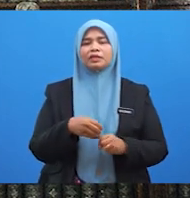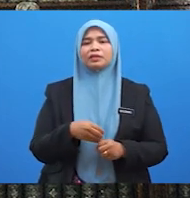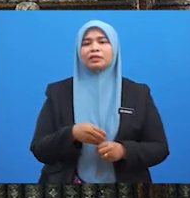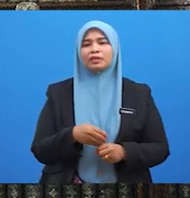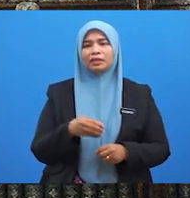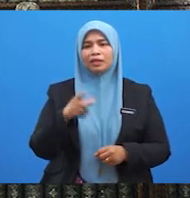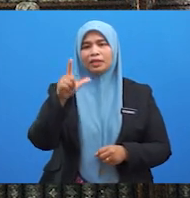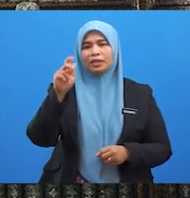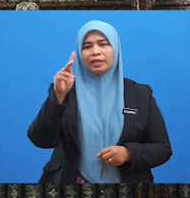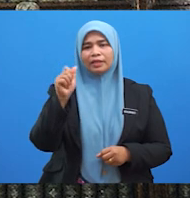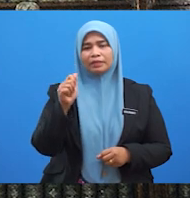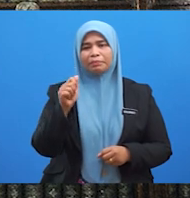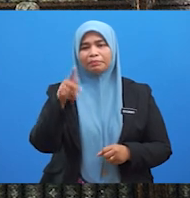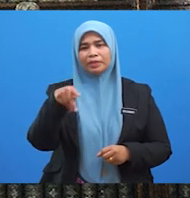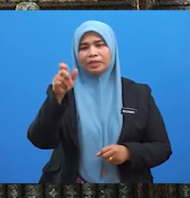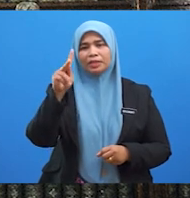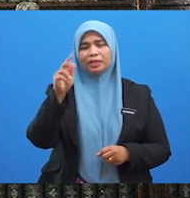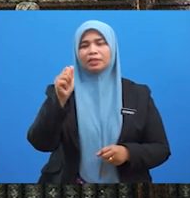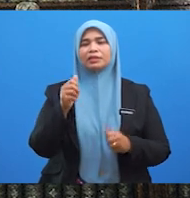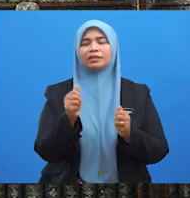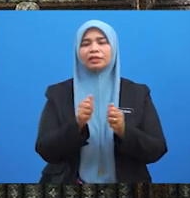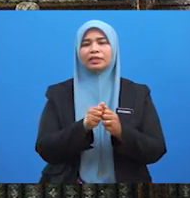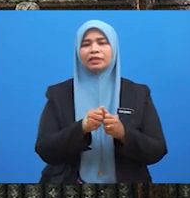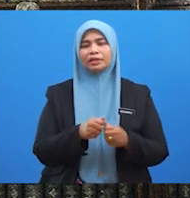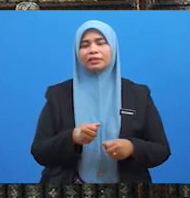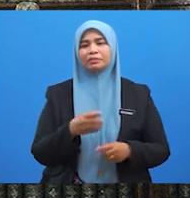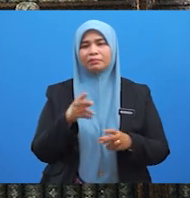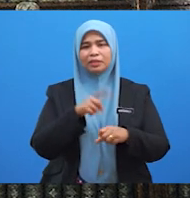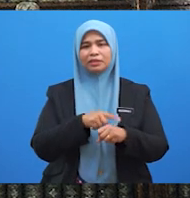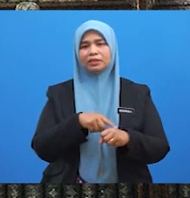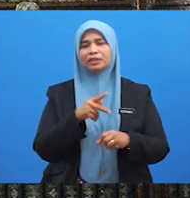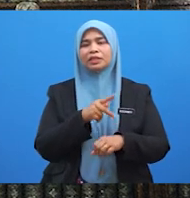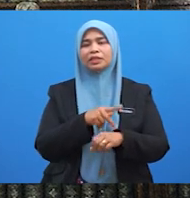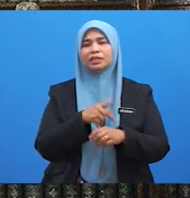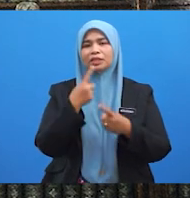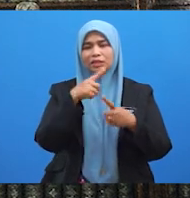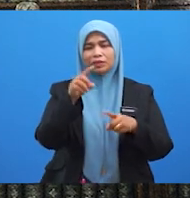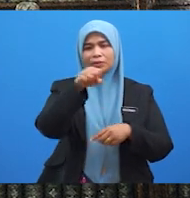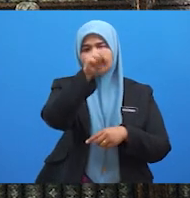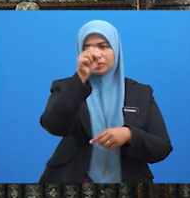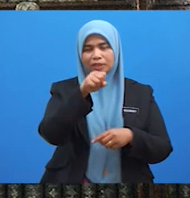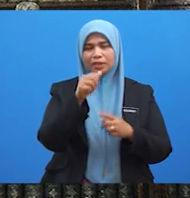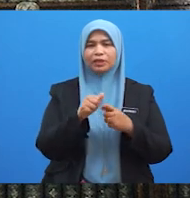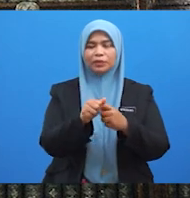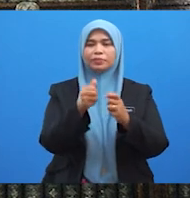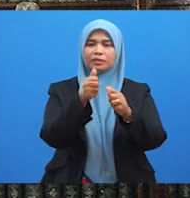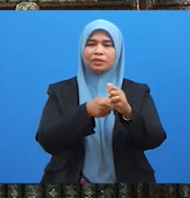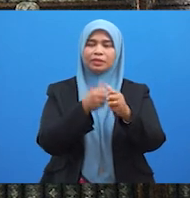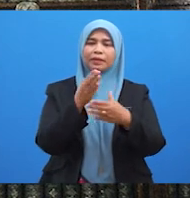dengan agihan masa ketika menjawab soalan mengikut setiap